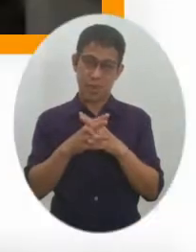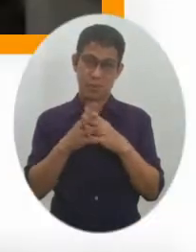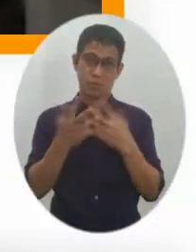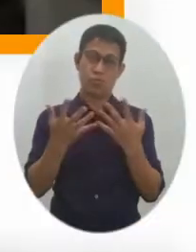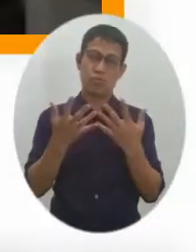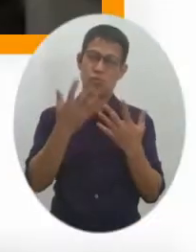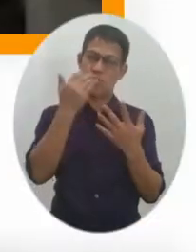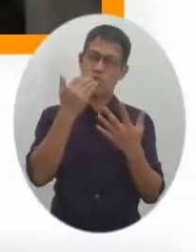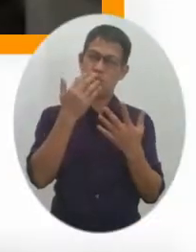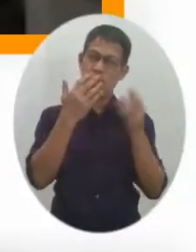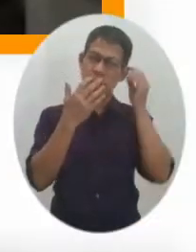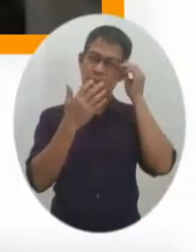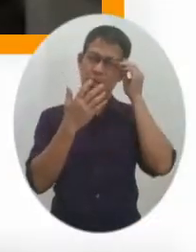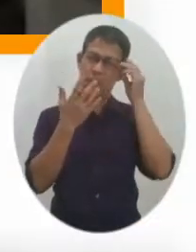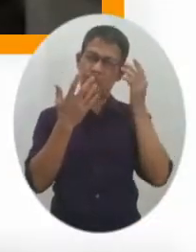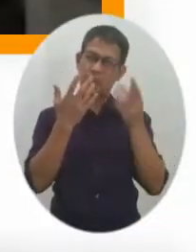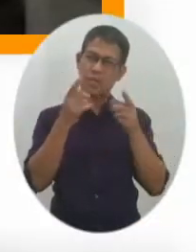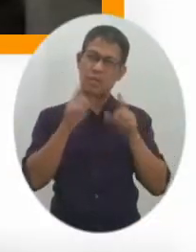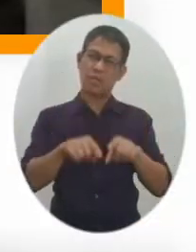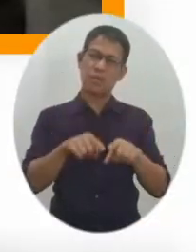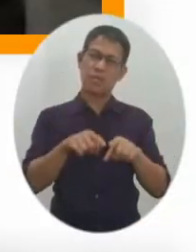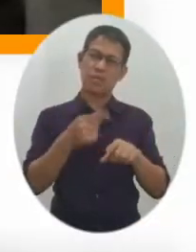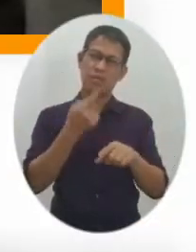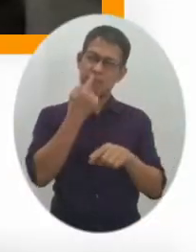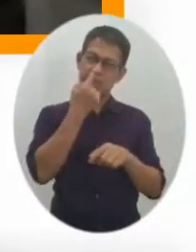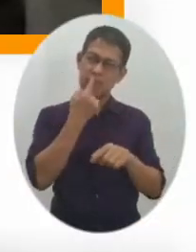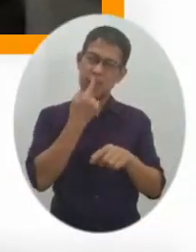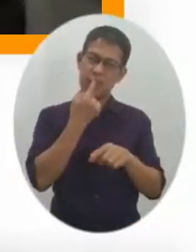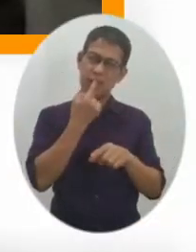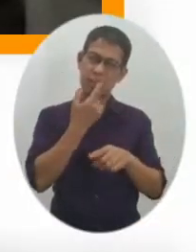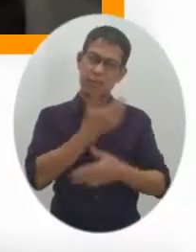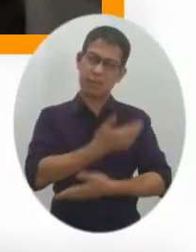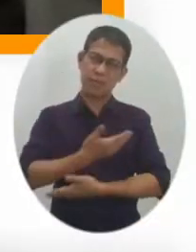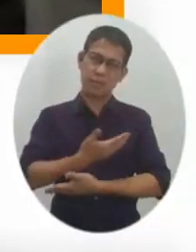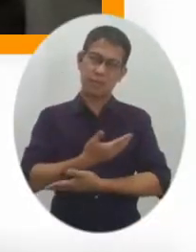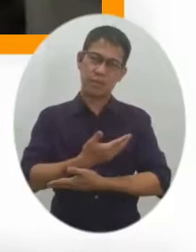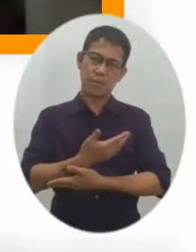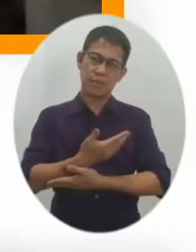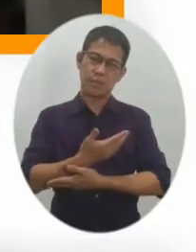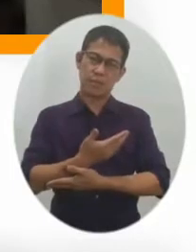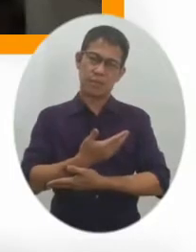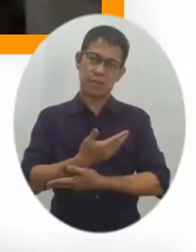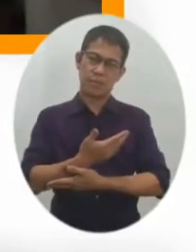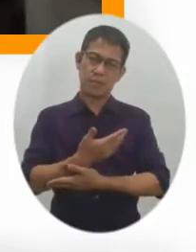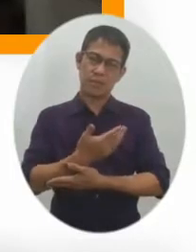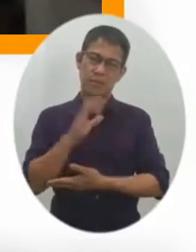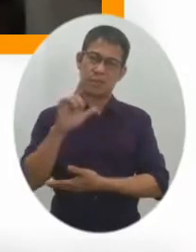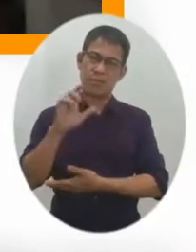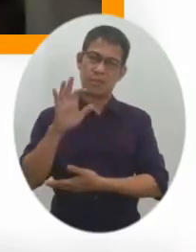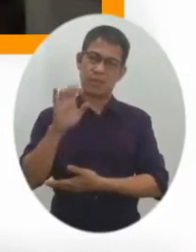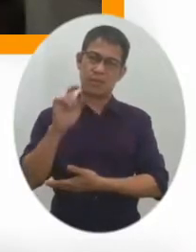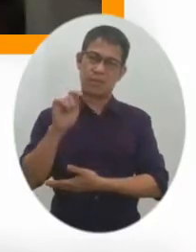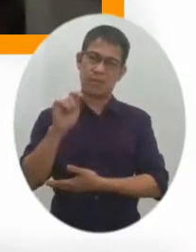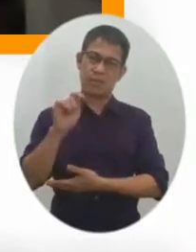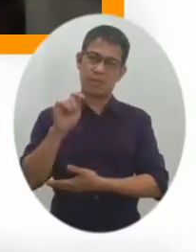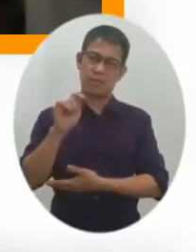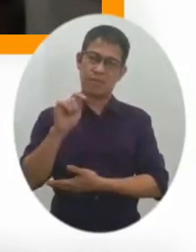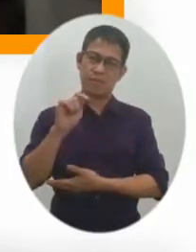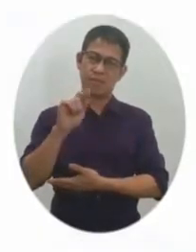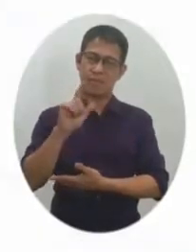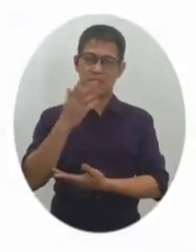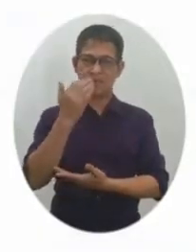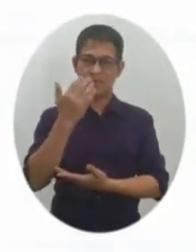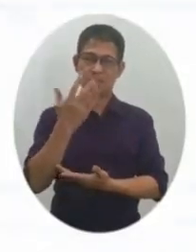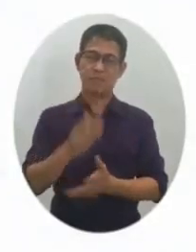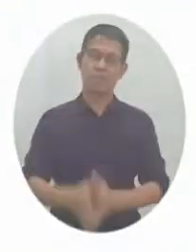Ngunit, ano nga ba ang dahilan? Bakit nagkakaroon ng ganitong mga depekto? Katulad ng cleft lip.